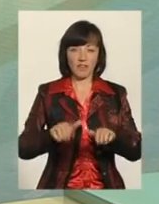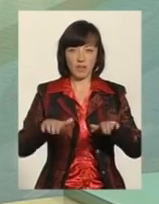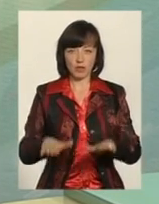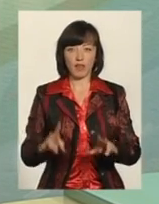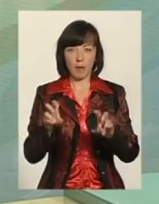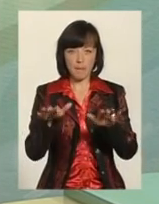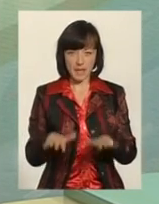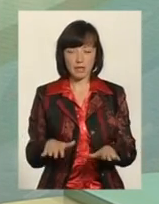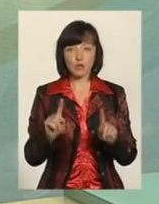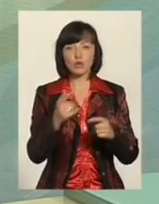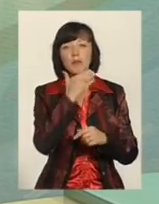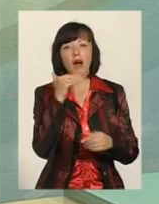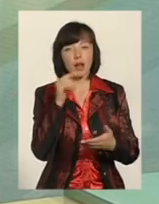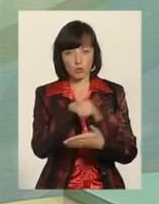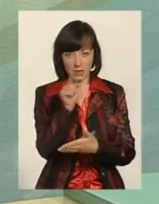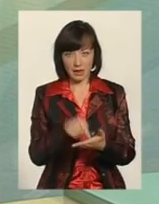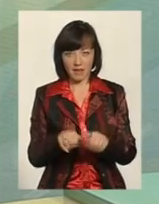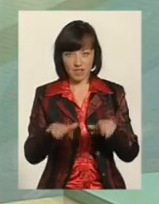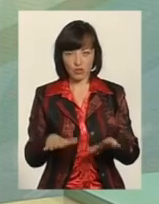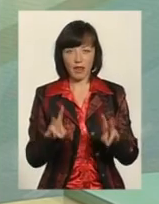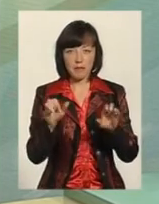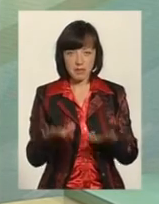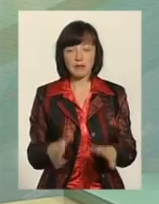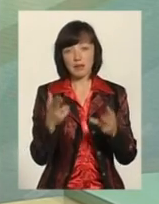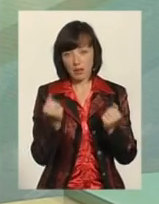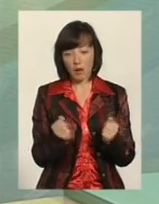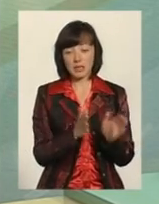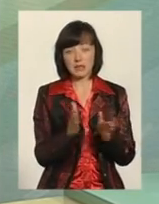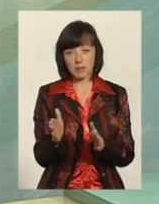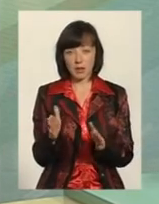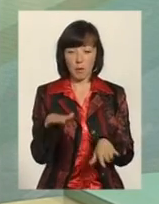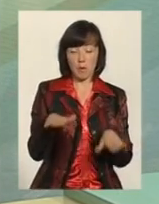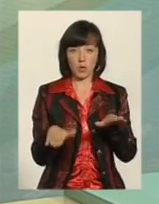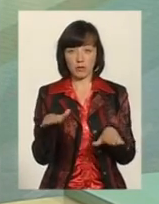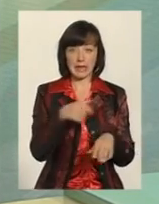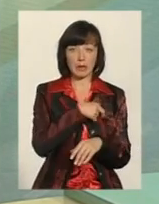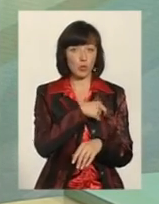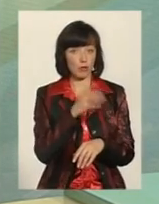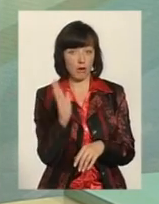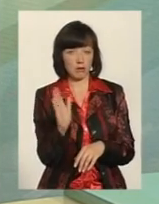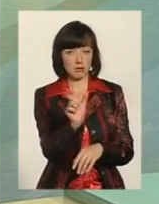на місці. Дуже багато питань буде вирішуватись на місці. Так, буде система противаг, тому що буде депутат.